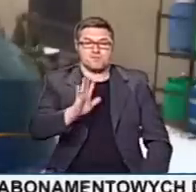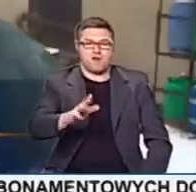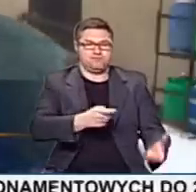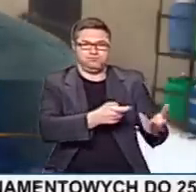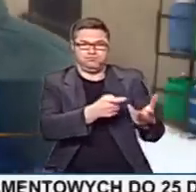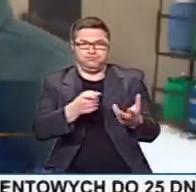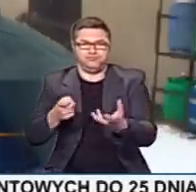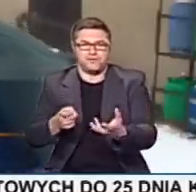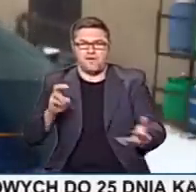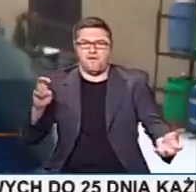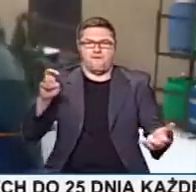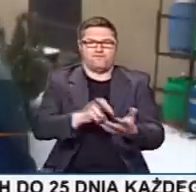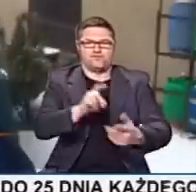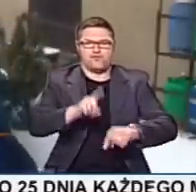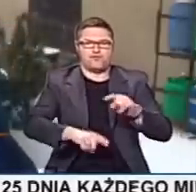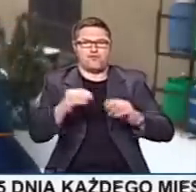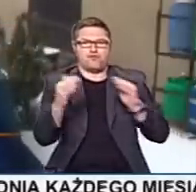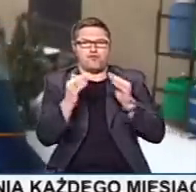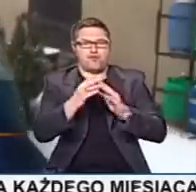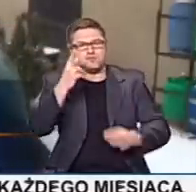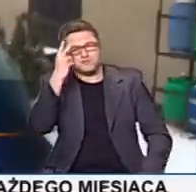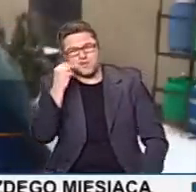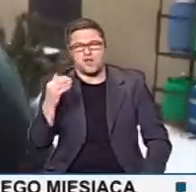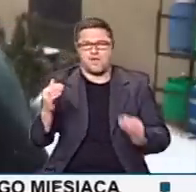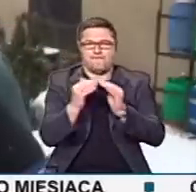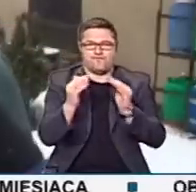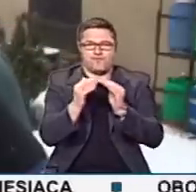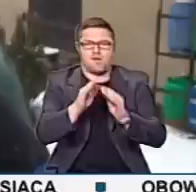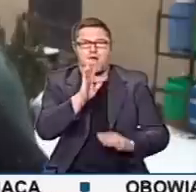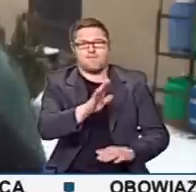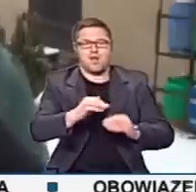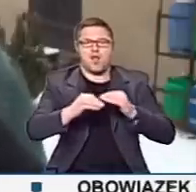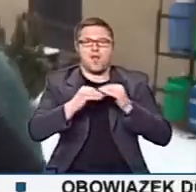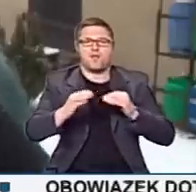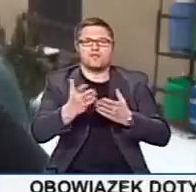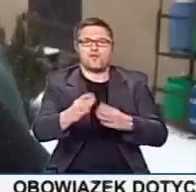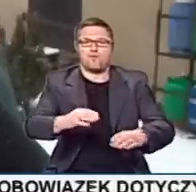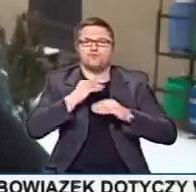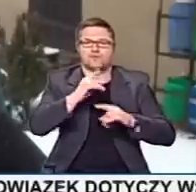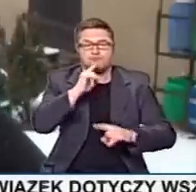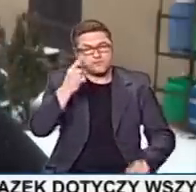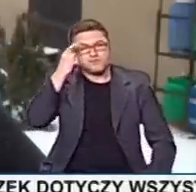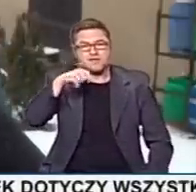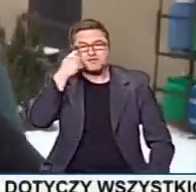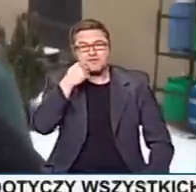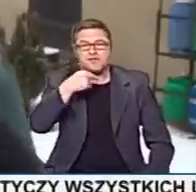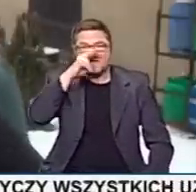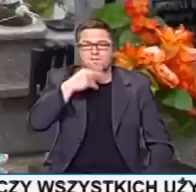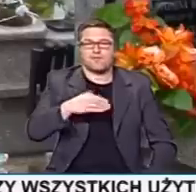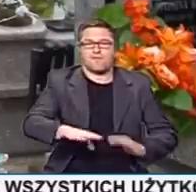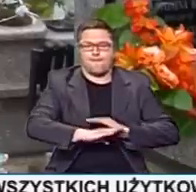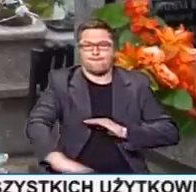uzbrojonych wchodzili normalnie do domu spali w domu z ty że mieli pościel jak wspom dziadek tata na